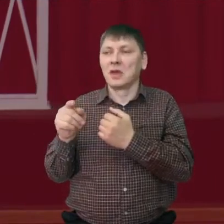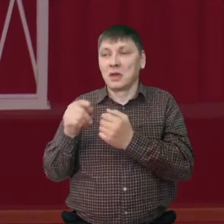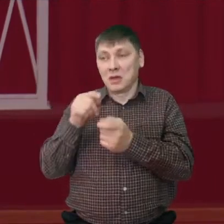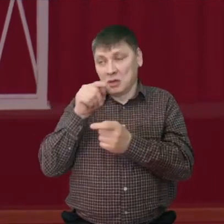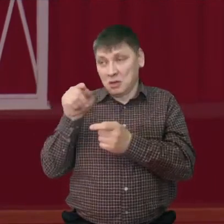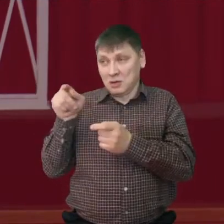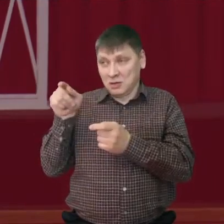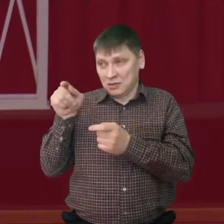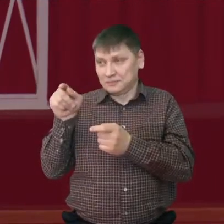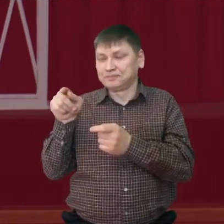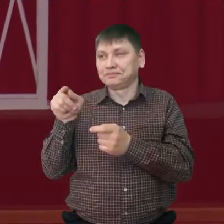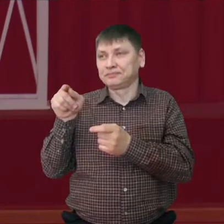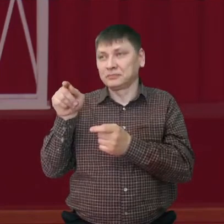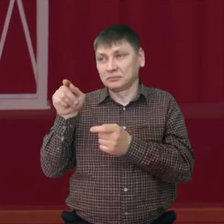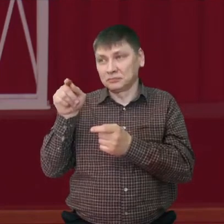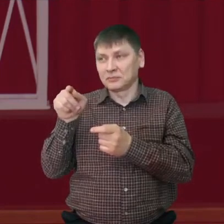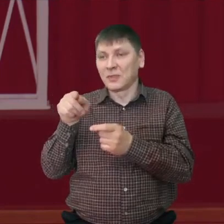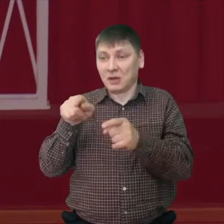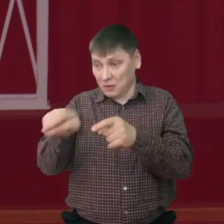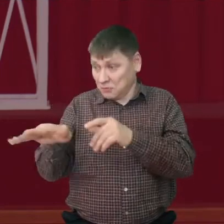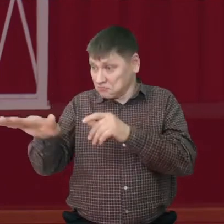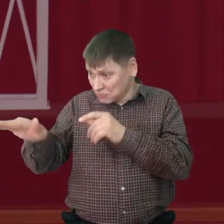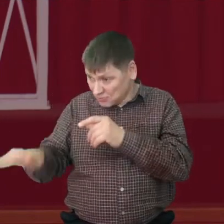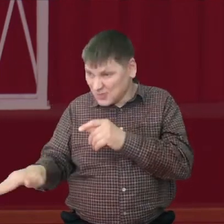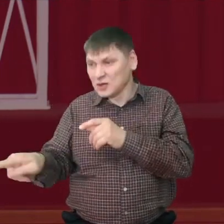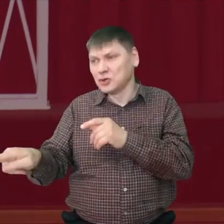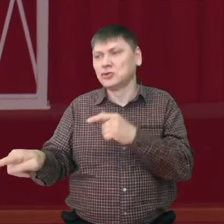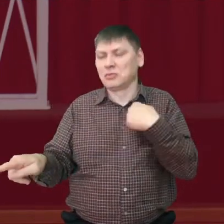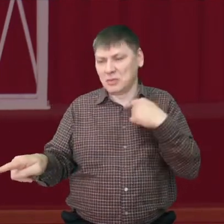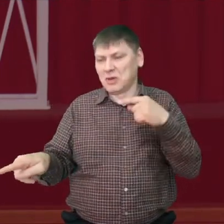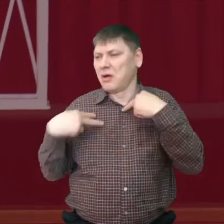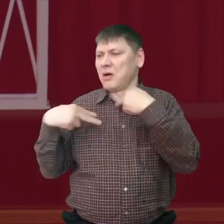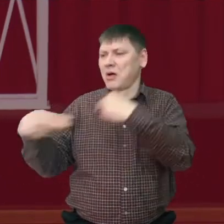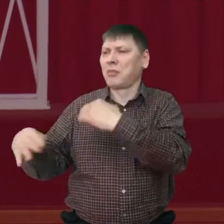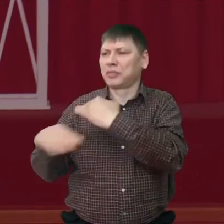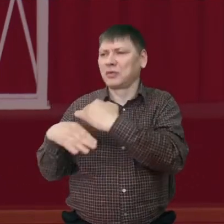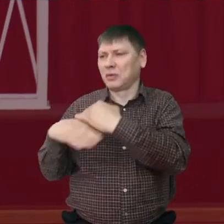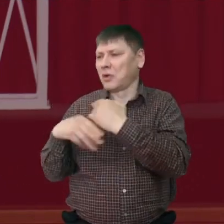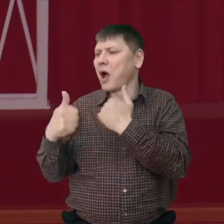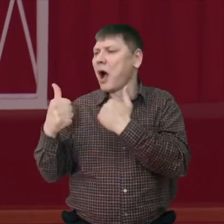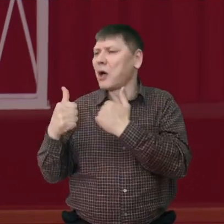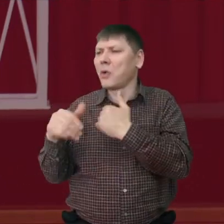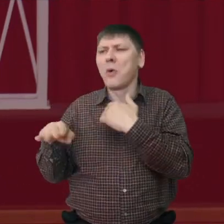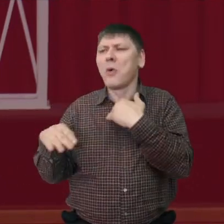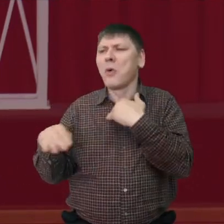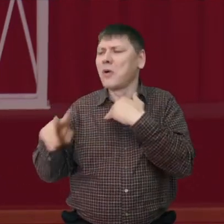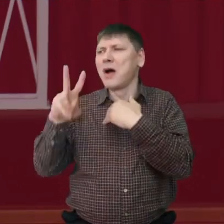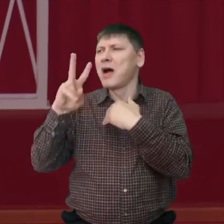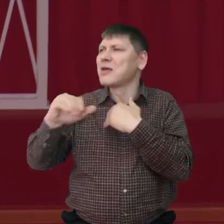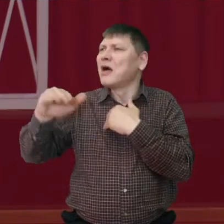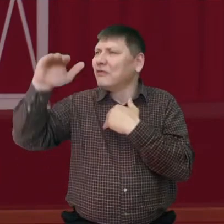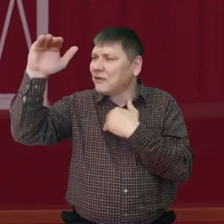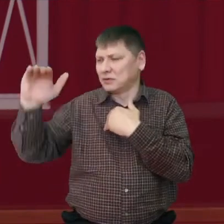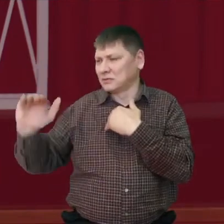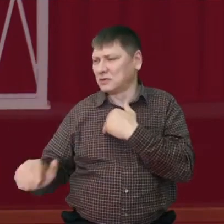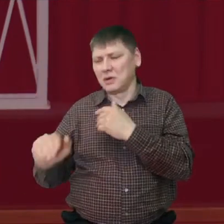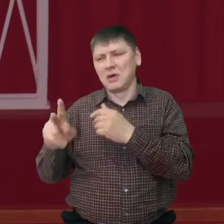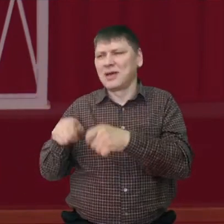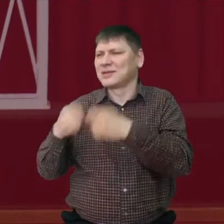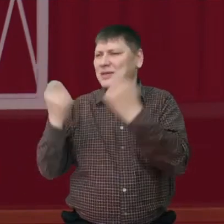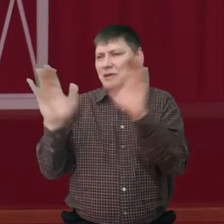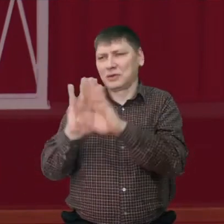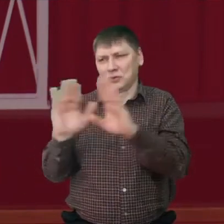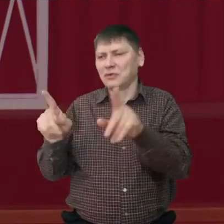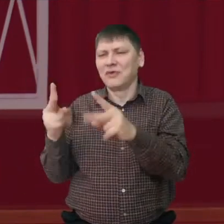любви обладает, является нижестоящим. То есть он относится одинаково хорошо ко всем, не нарушает того порядка,